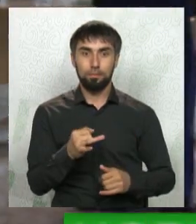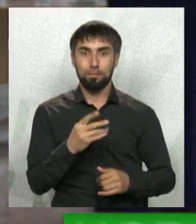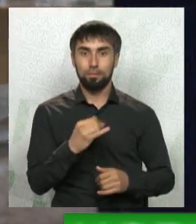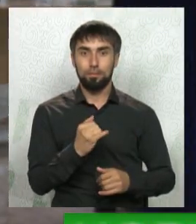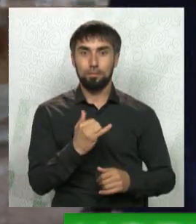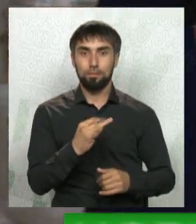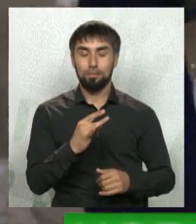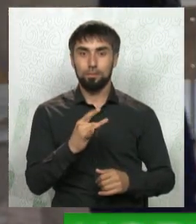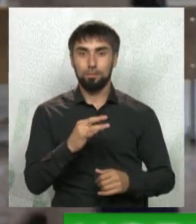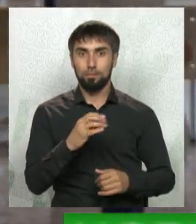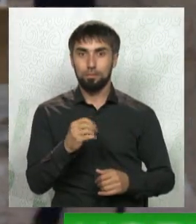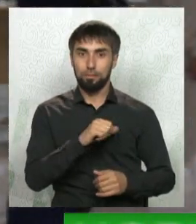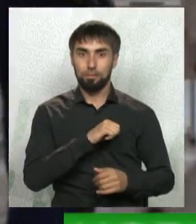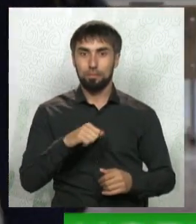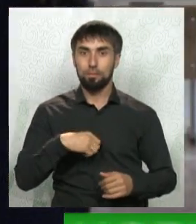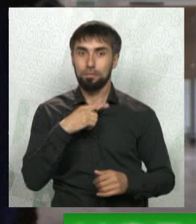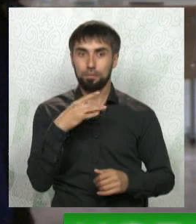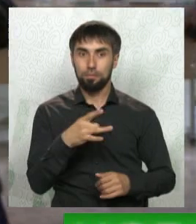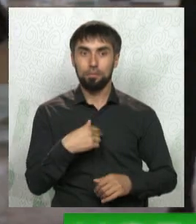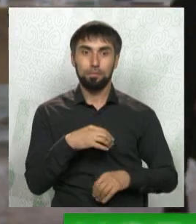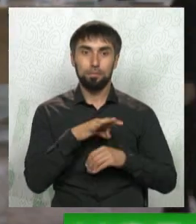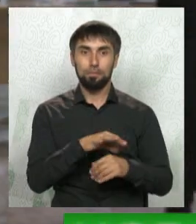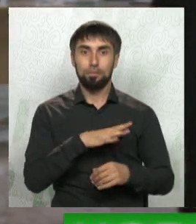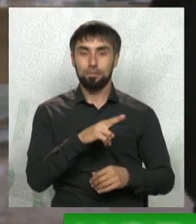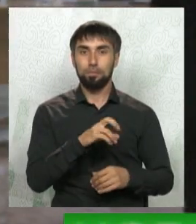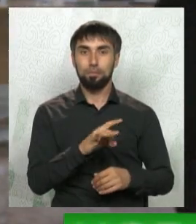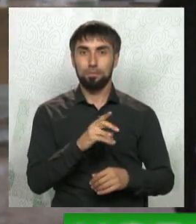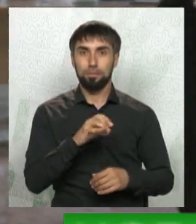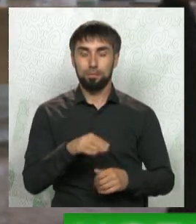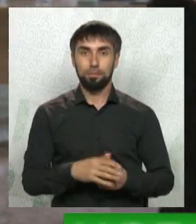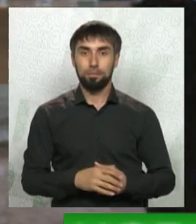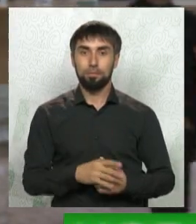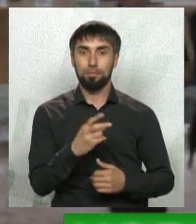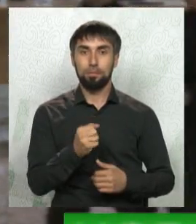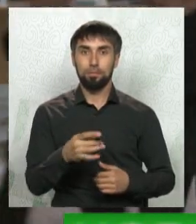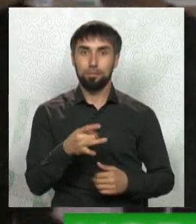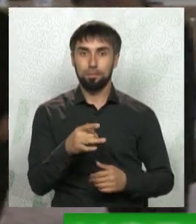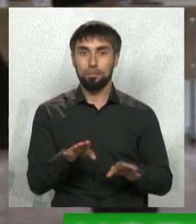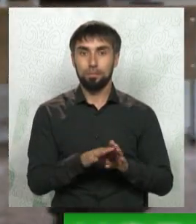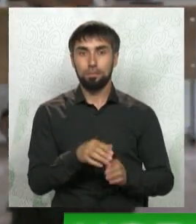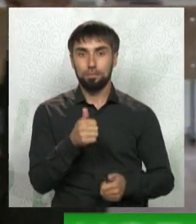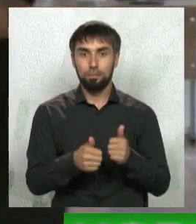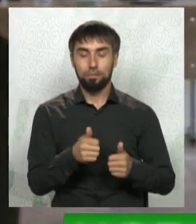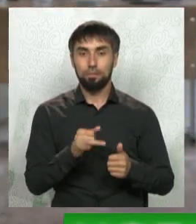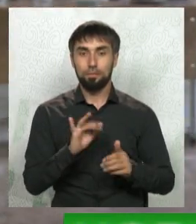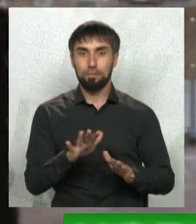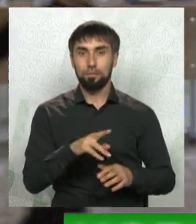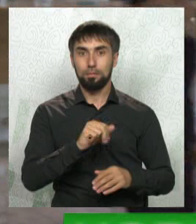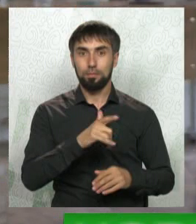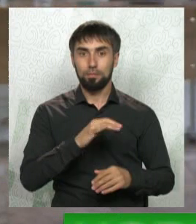уровне вот самой республики мы проводили в Дербенте на республиканском таком же конкурсе, только в